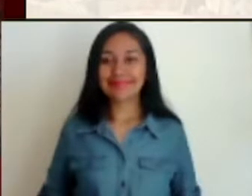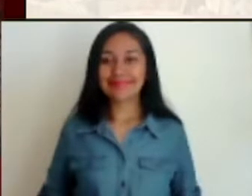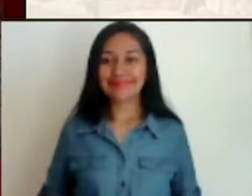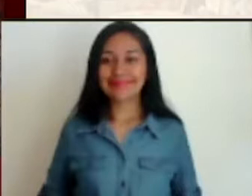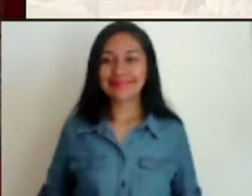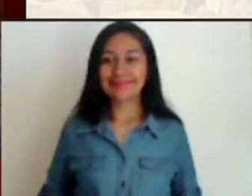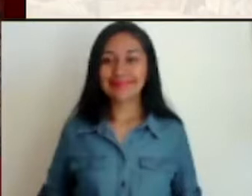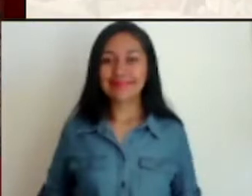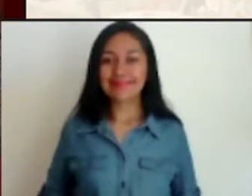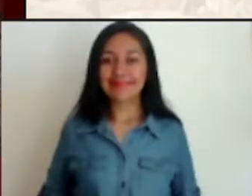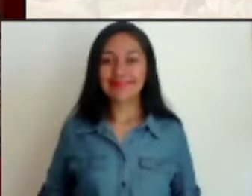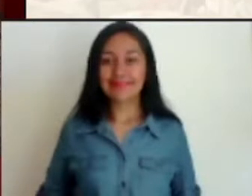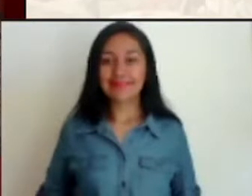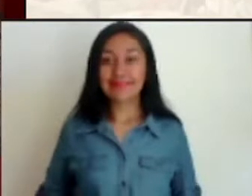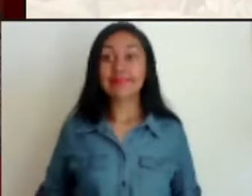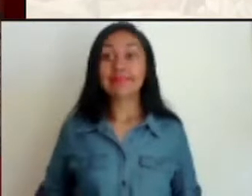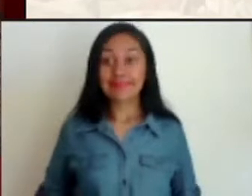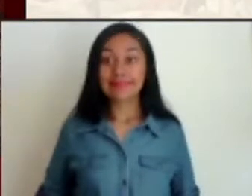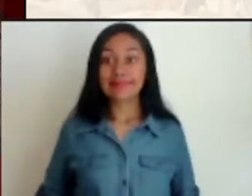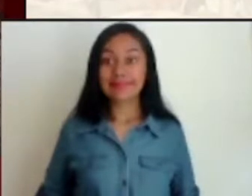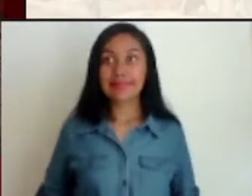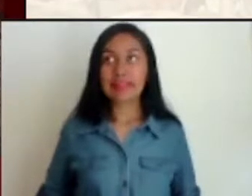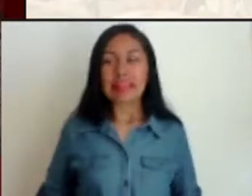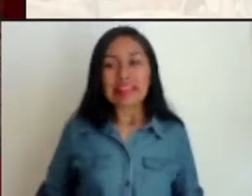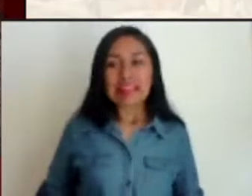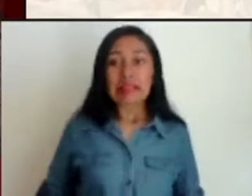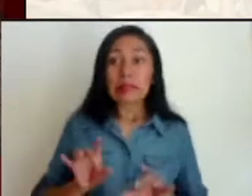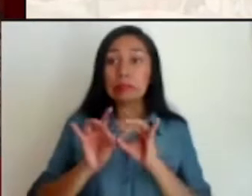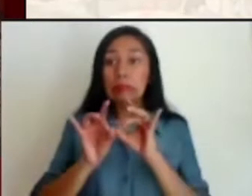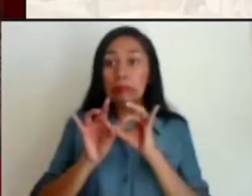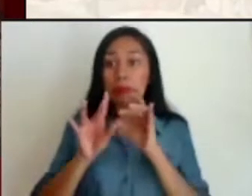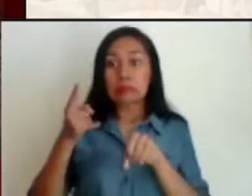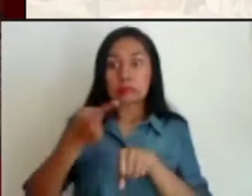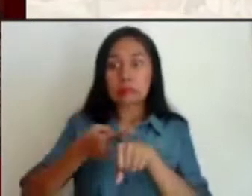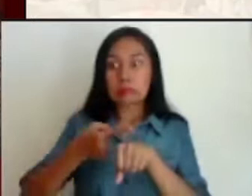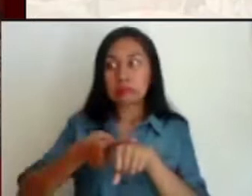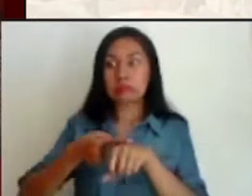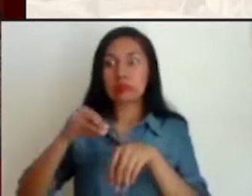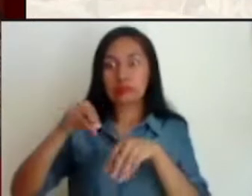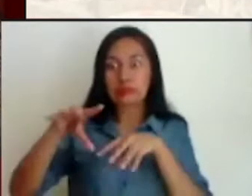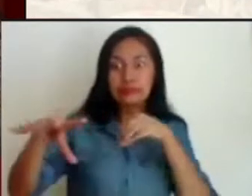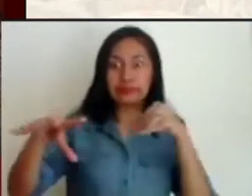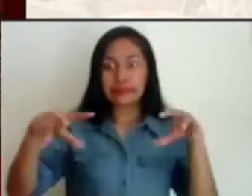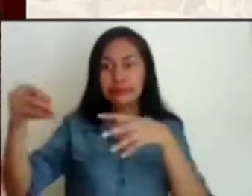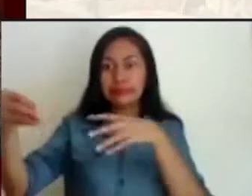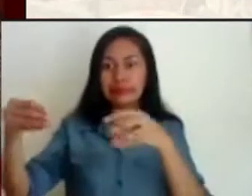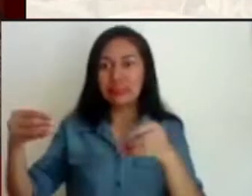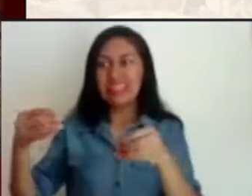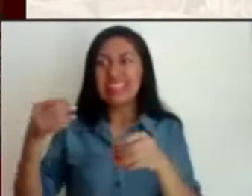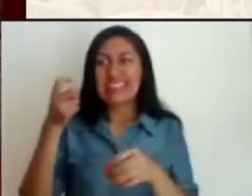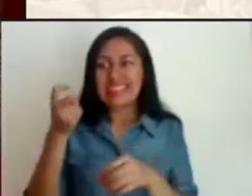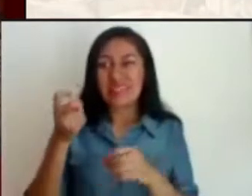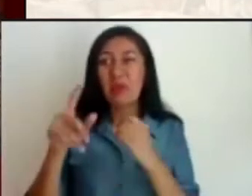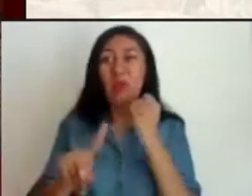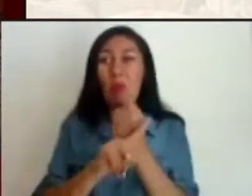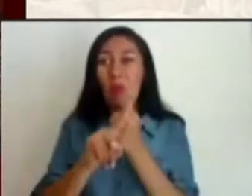Una cosa importante fue la repercusión económica, porque los materiales considerados como susceptibles alcanzaban